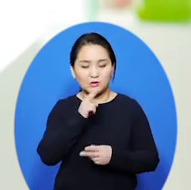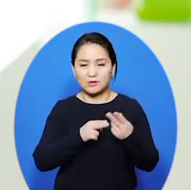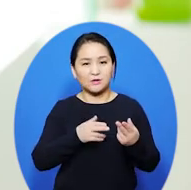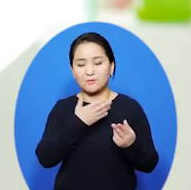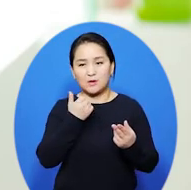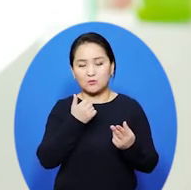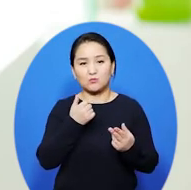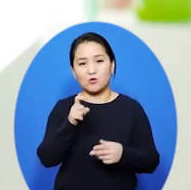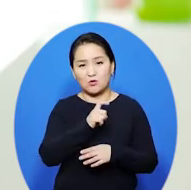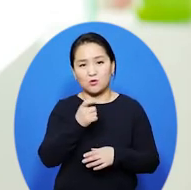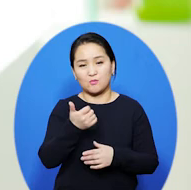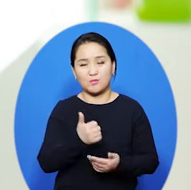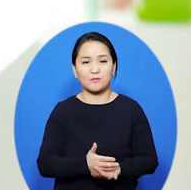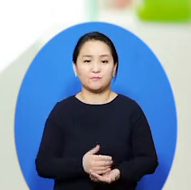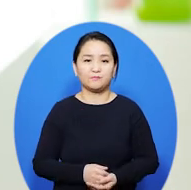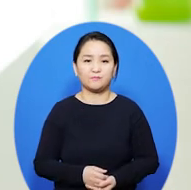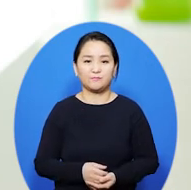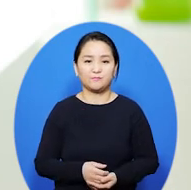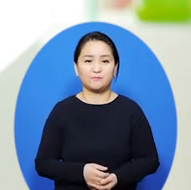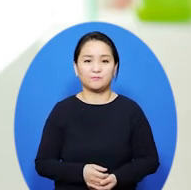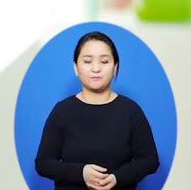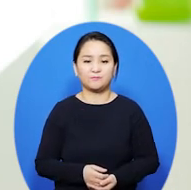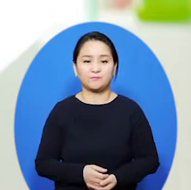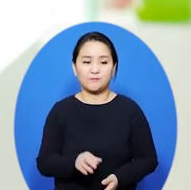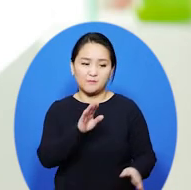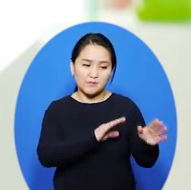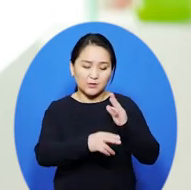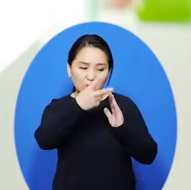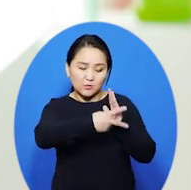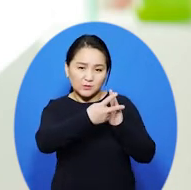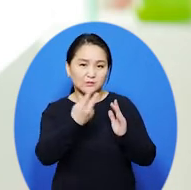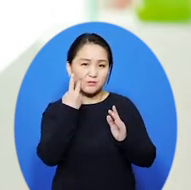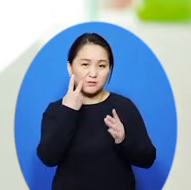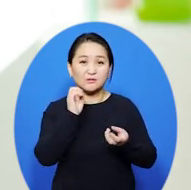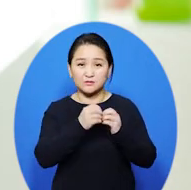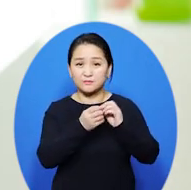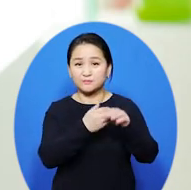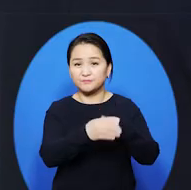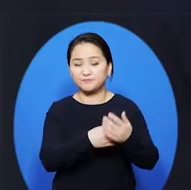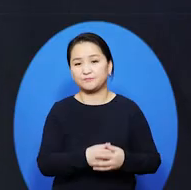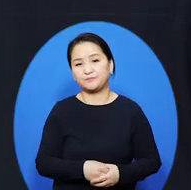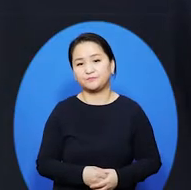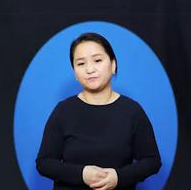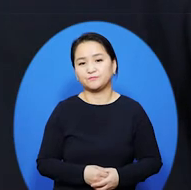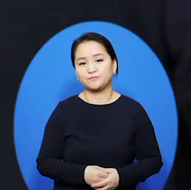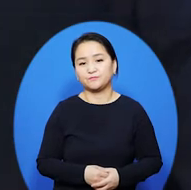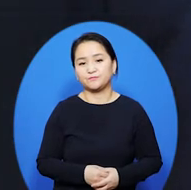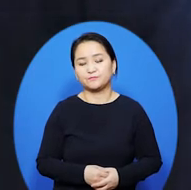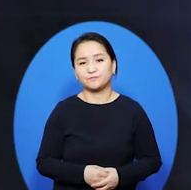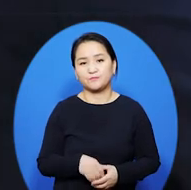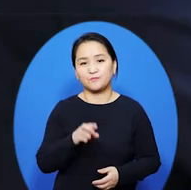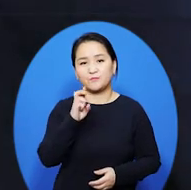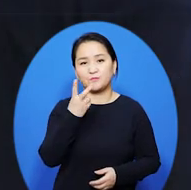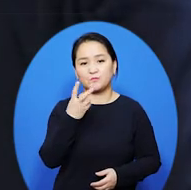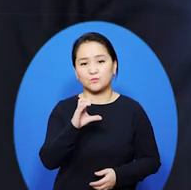бичгэхгүй ороо байгаа. Энд дөрөв бид нэр бол байнга нөхцөл байдлын үйлгээг бол байнга гэж яддаг. Тэгэхээр энийг